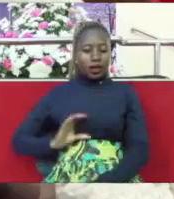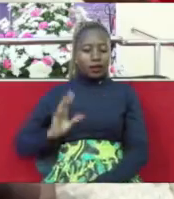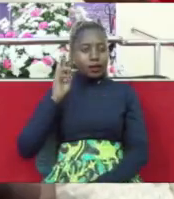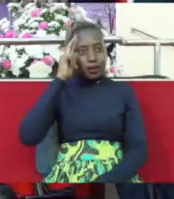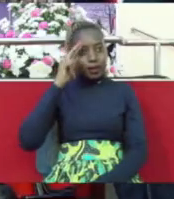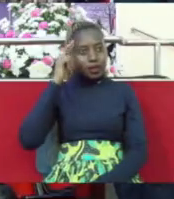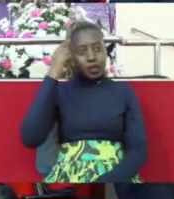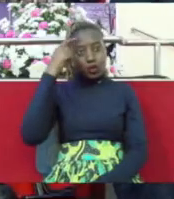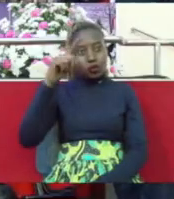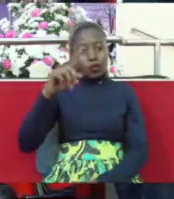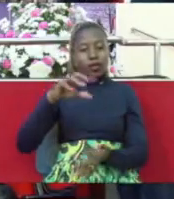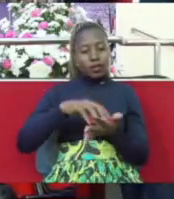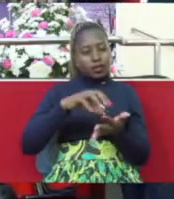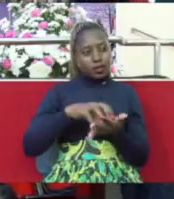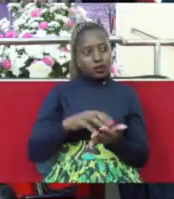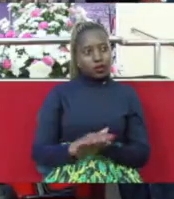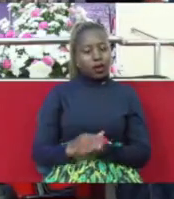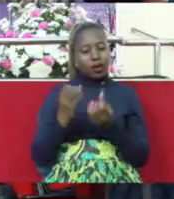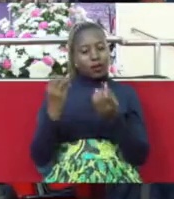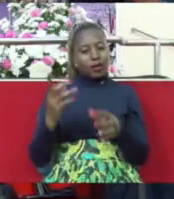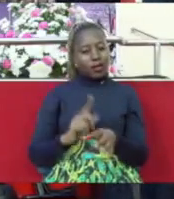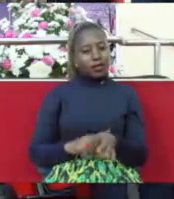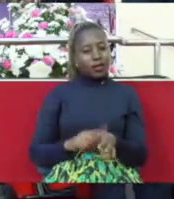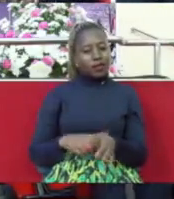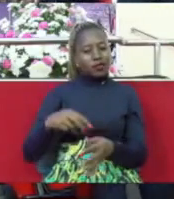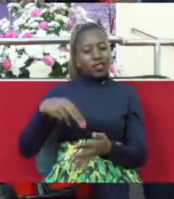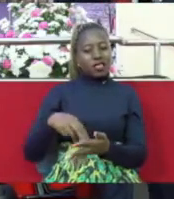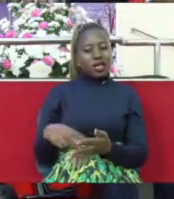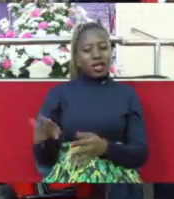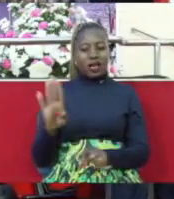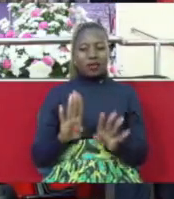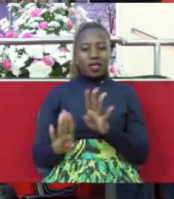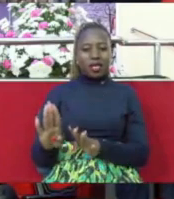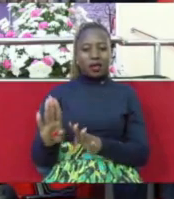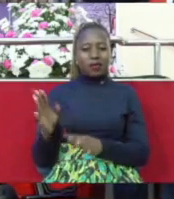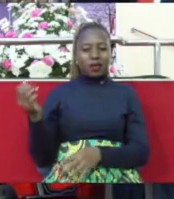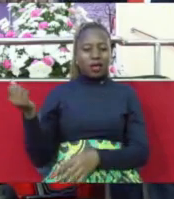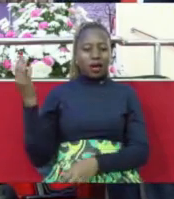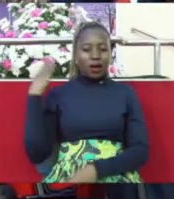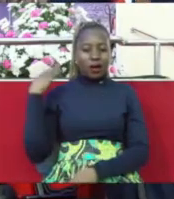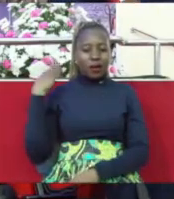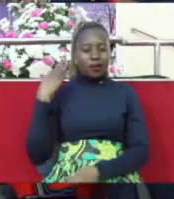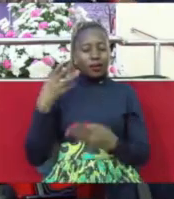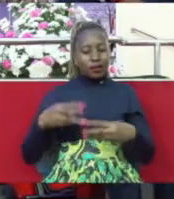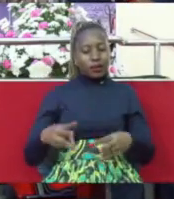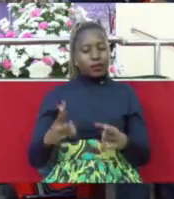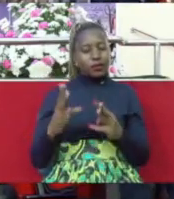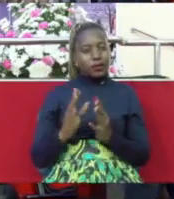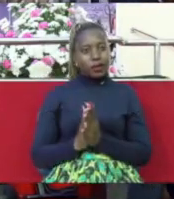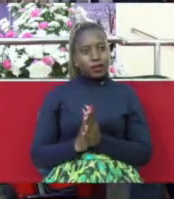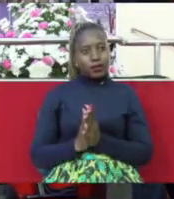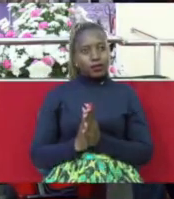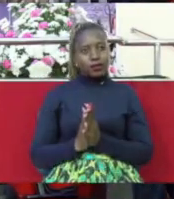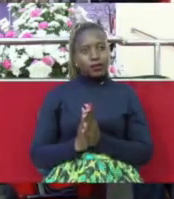ya majira. Many times we stand back and we behave like old vessels. Wakati mwingine tunasimama tunakaa vyombo vya kale. That used to be